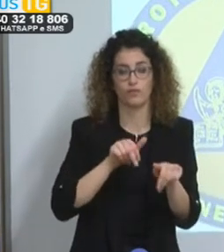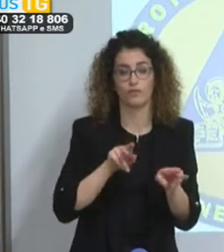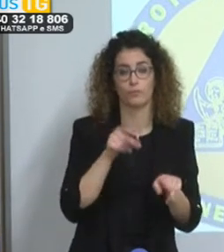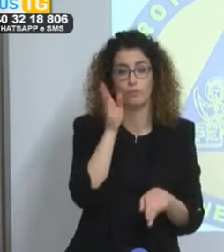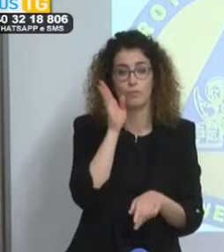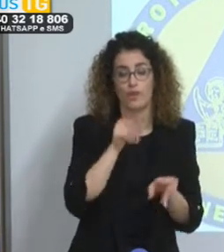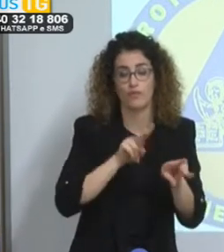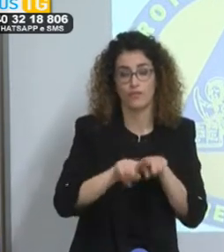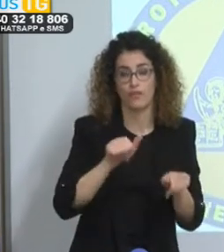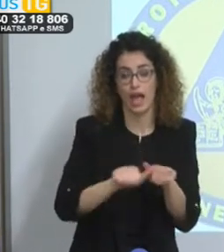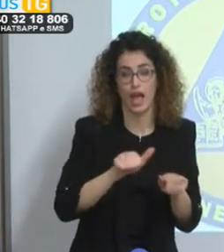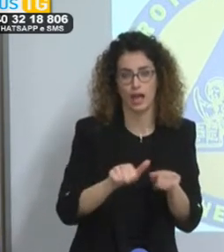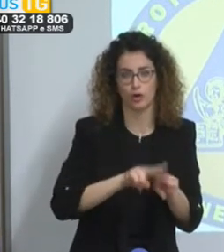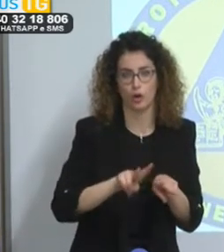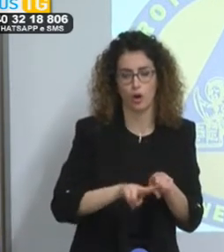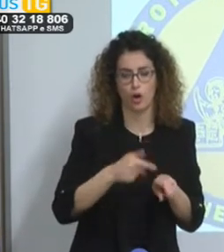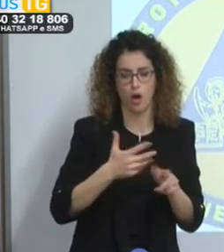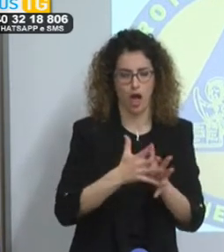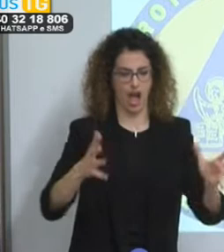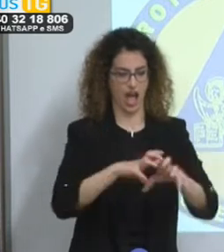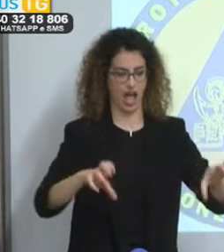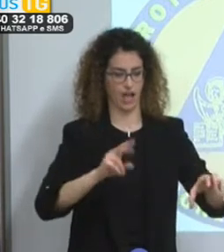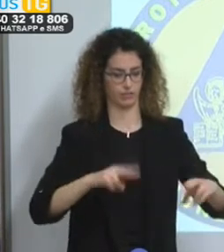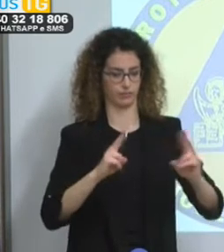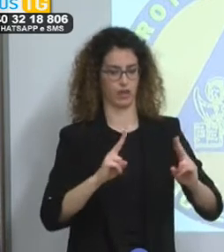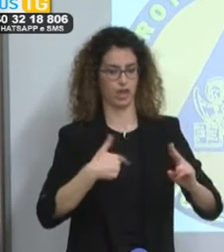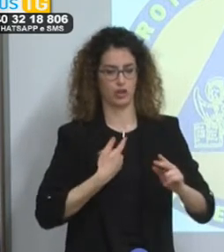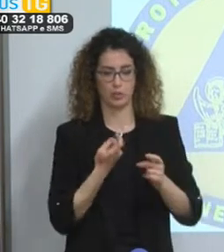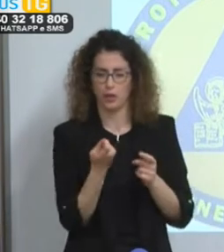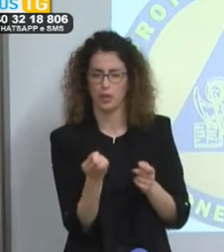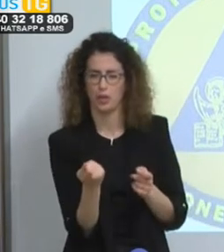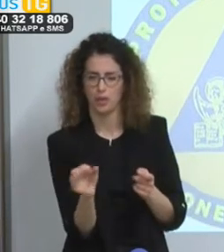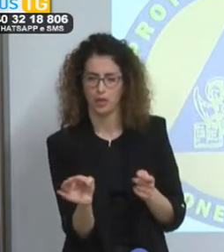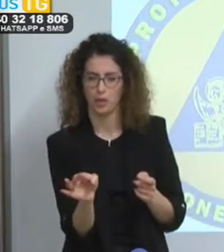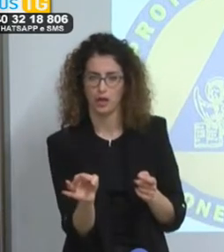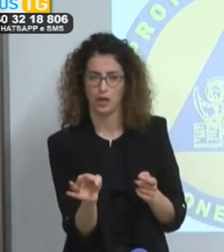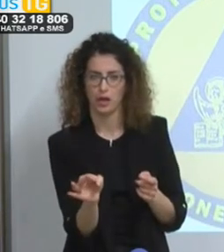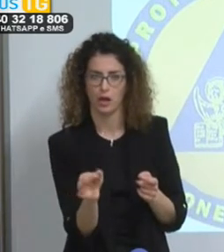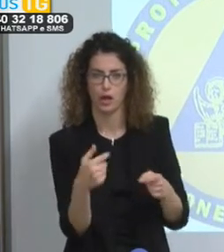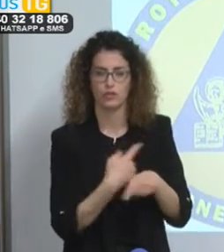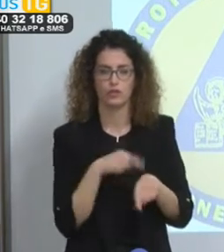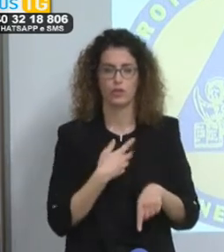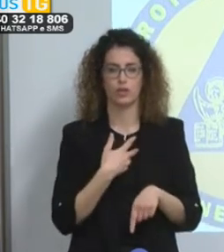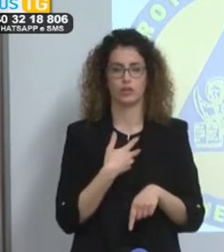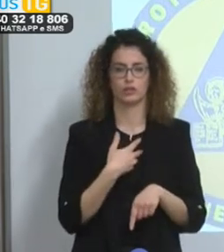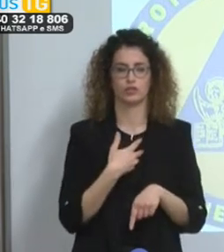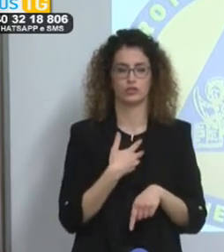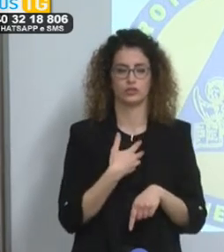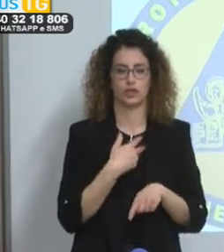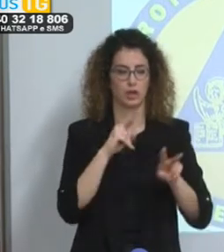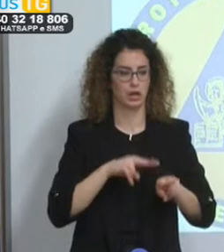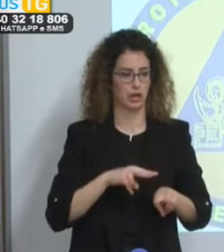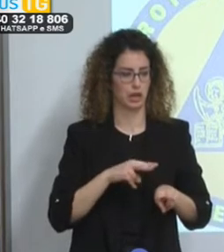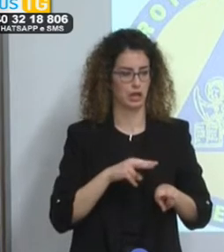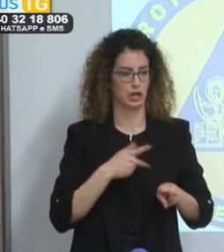diverse. Considerate che la diagnostica di oggi, noi spesso abbiamo l'esito positivo, magari sono amplificazioni che non c'è neanche